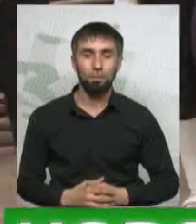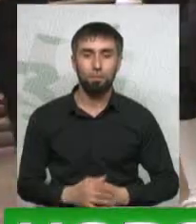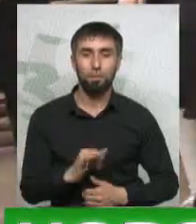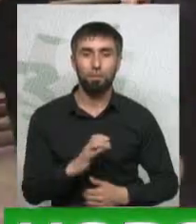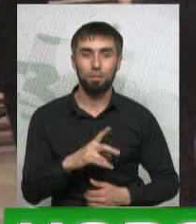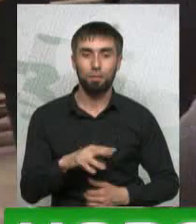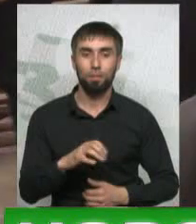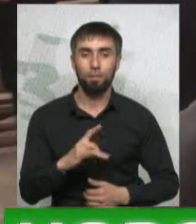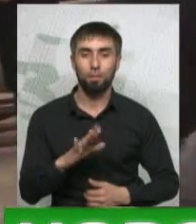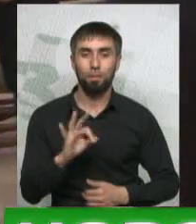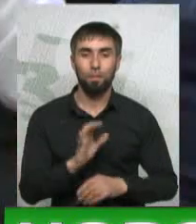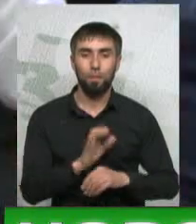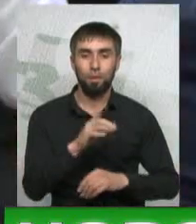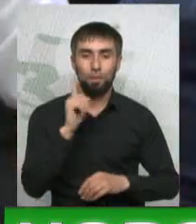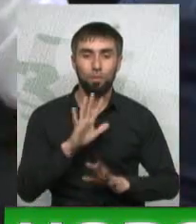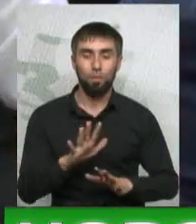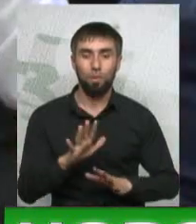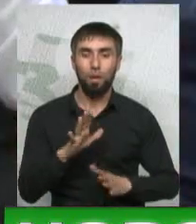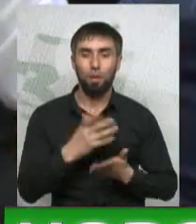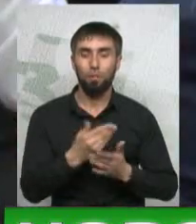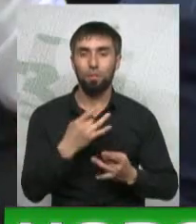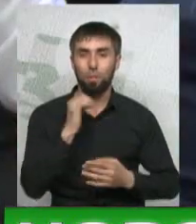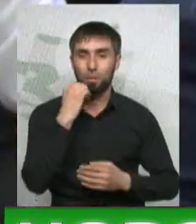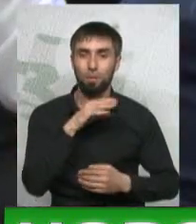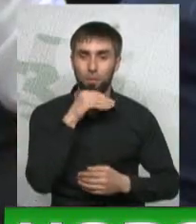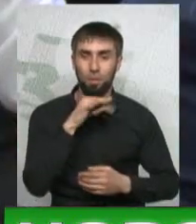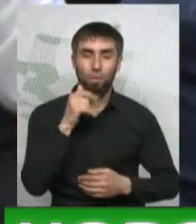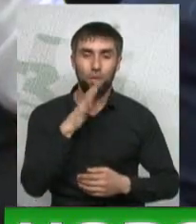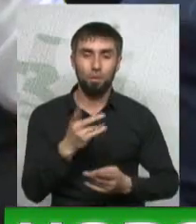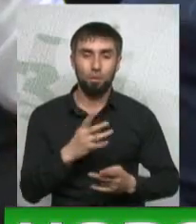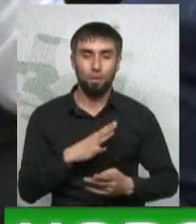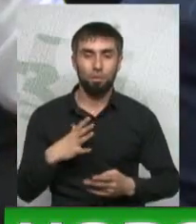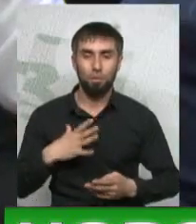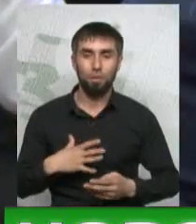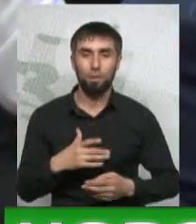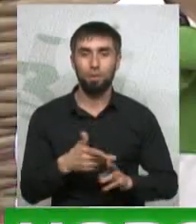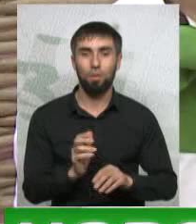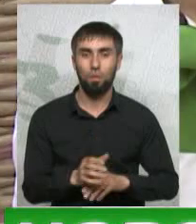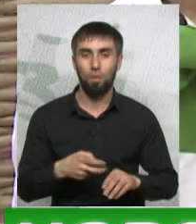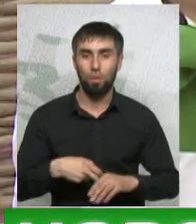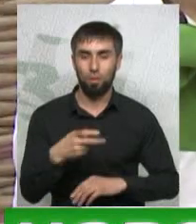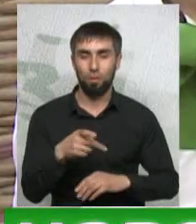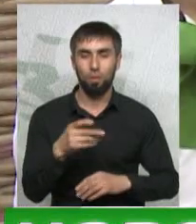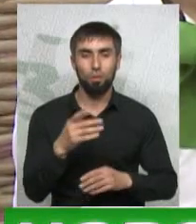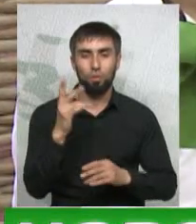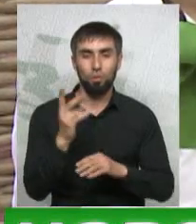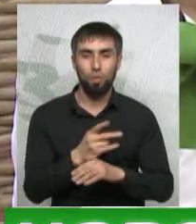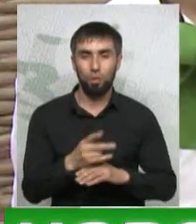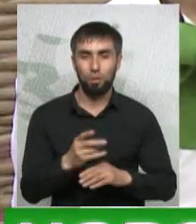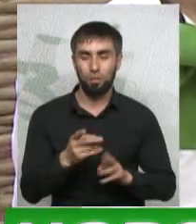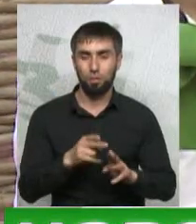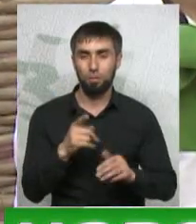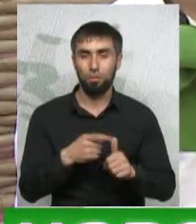Ислам Евлоев о депортации знает лишь из уст своих бабушек и дедушек, которым пришлось пережить гонения. Ту черную среду